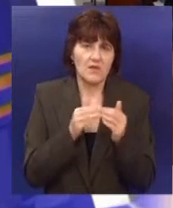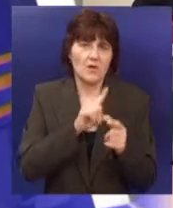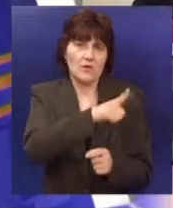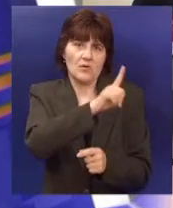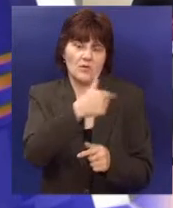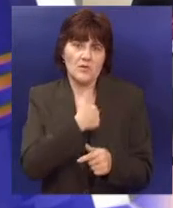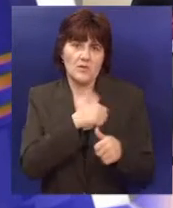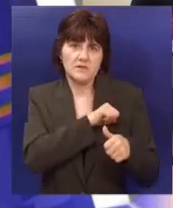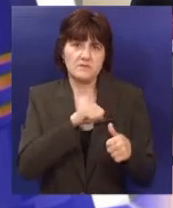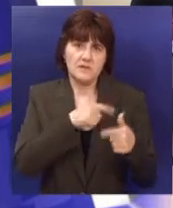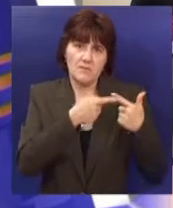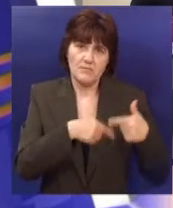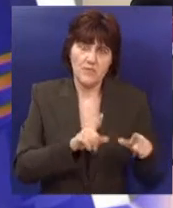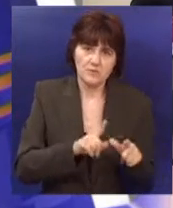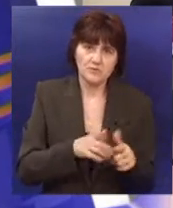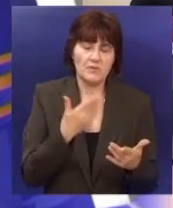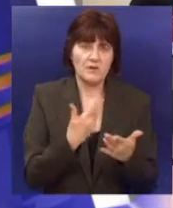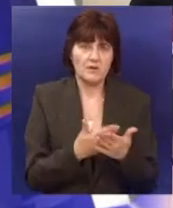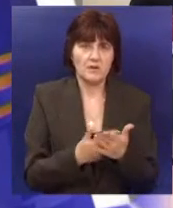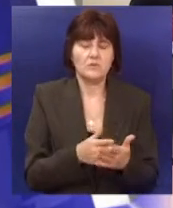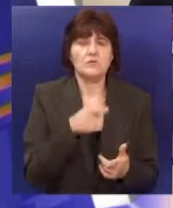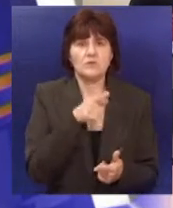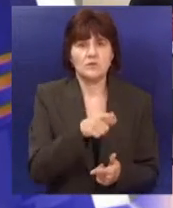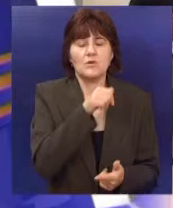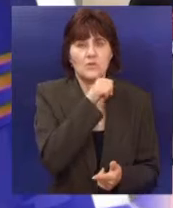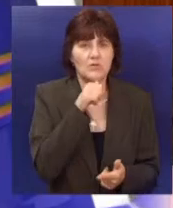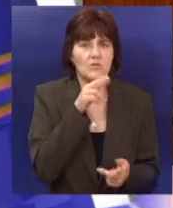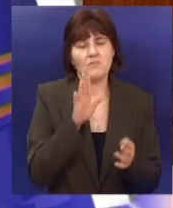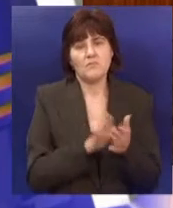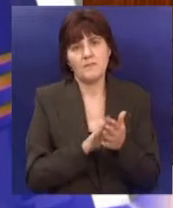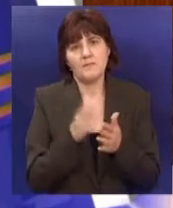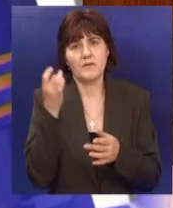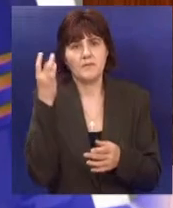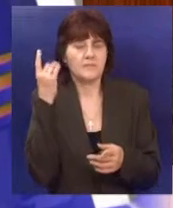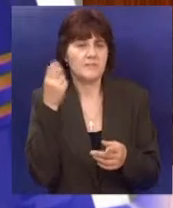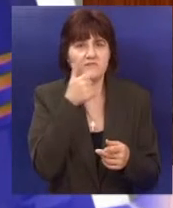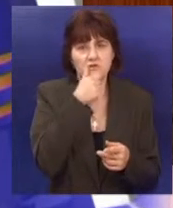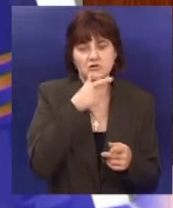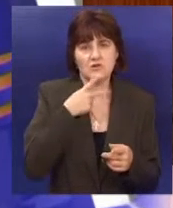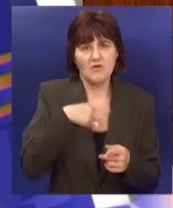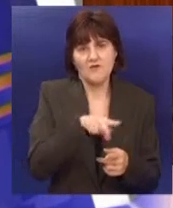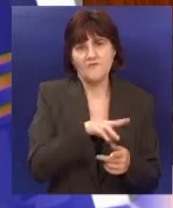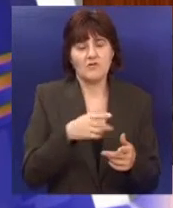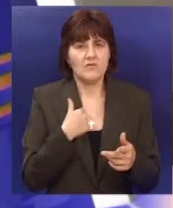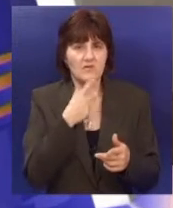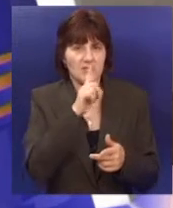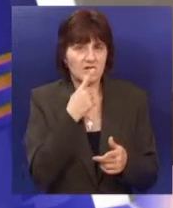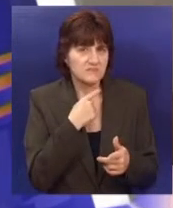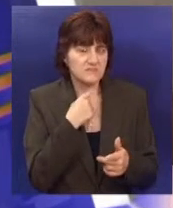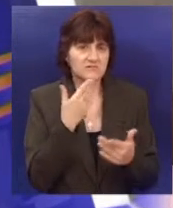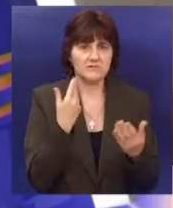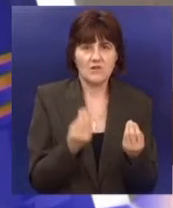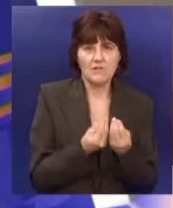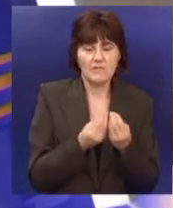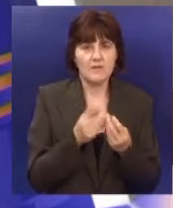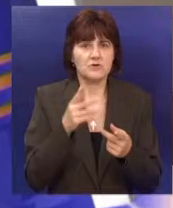nejednako postupanje u odnosu na lica ili grupe na otvoren ili prikriven način na osnovu nekog njihovog ličnog svojstva, rasa, boja